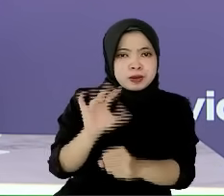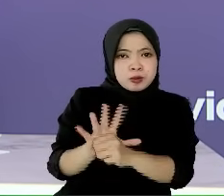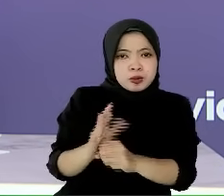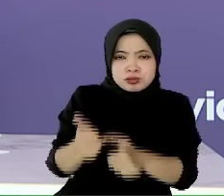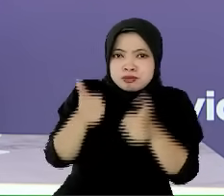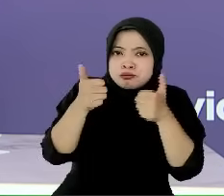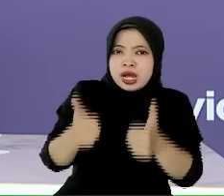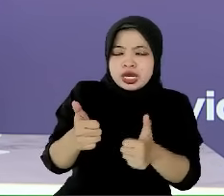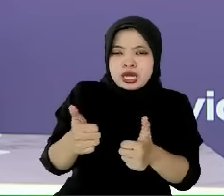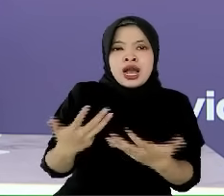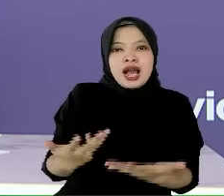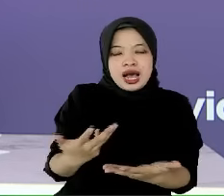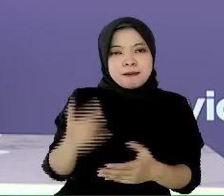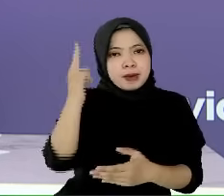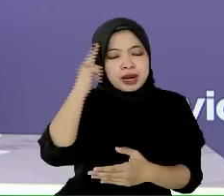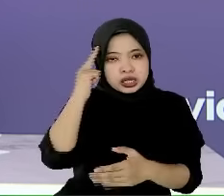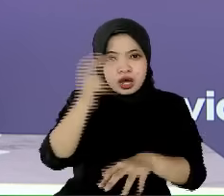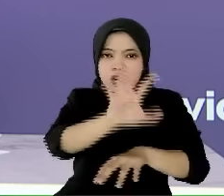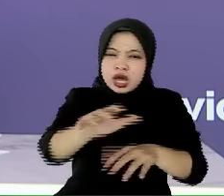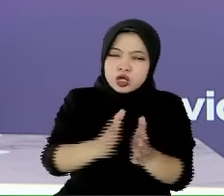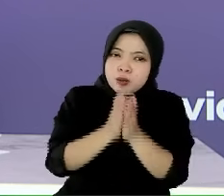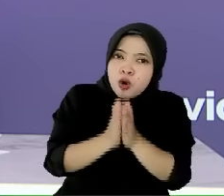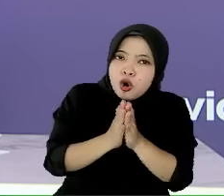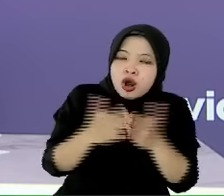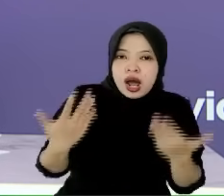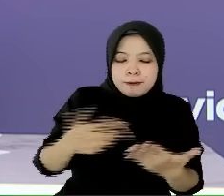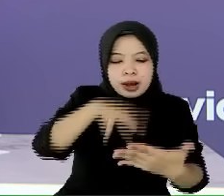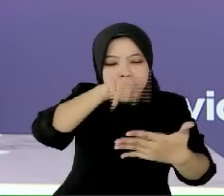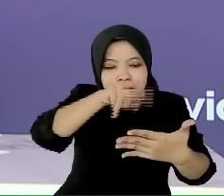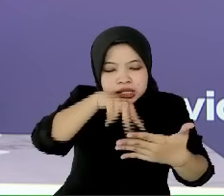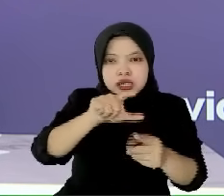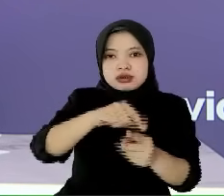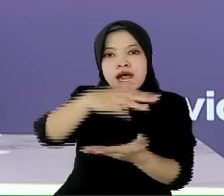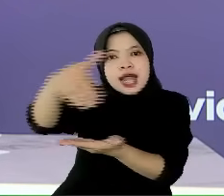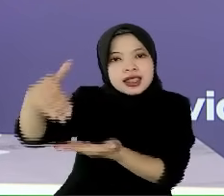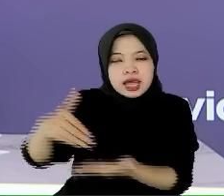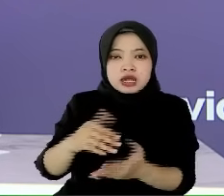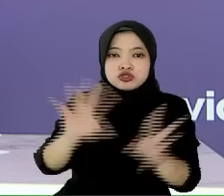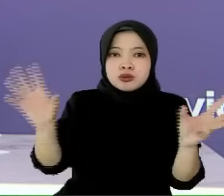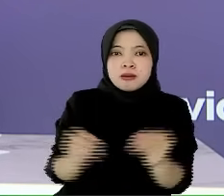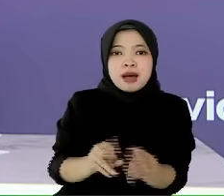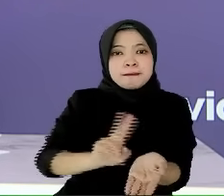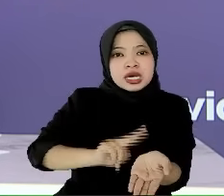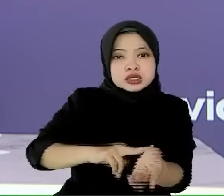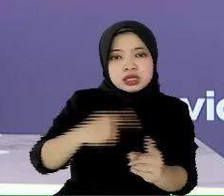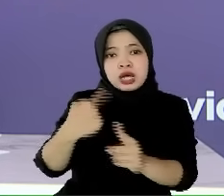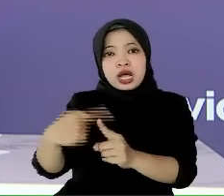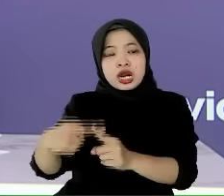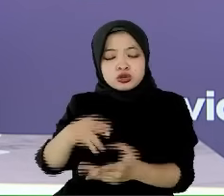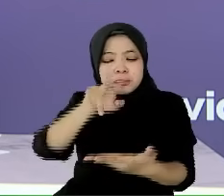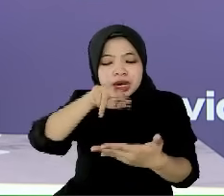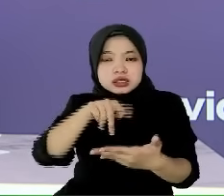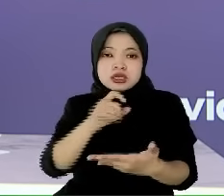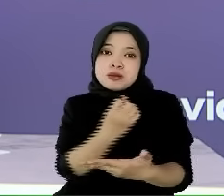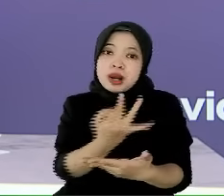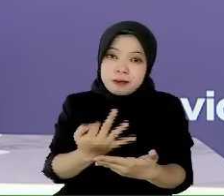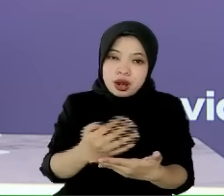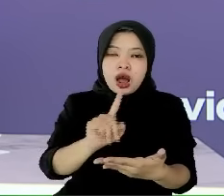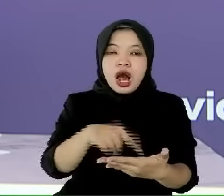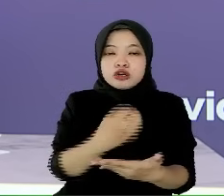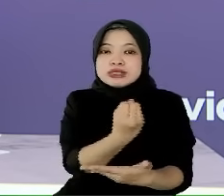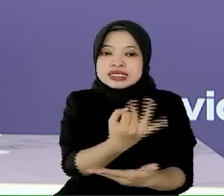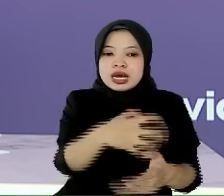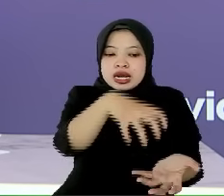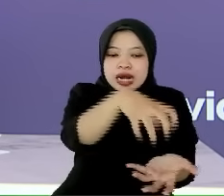lengah. Kepada pemerintah daerah dimohon untuk tetap membaca data dan angka COVID-19 di wilayahnya masing-masing dengan